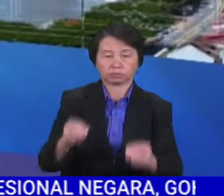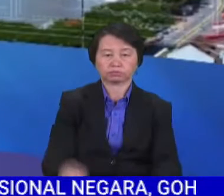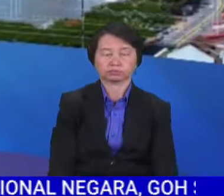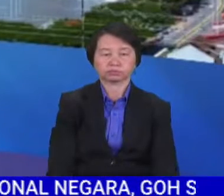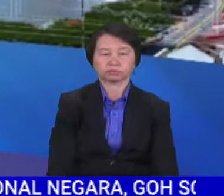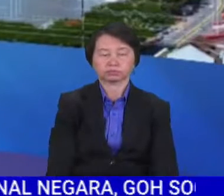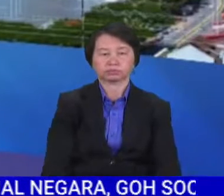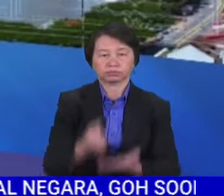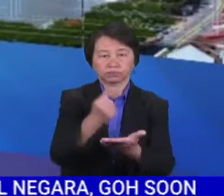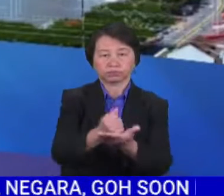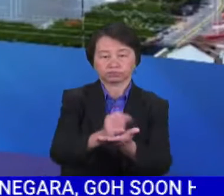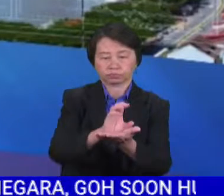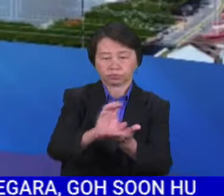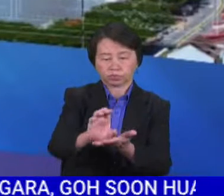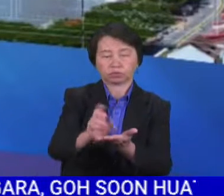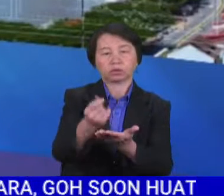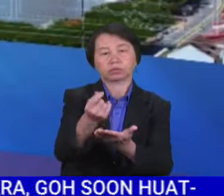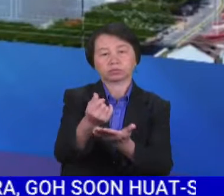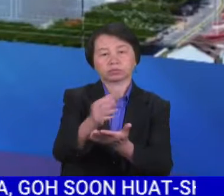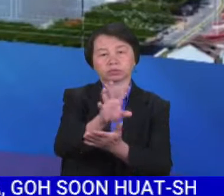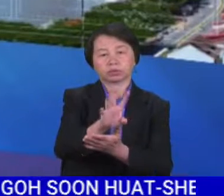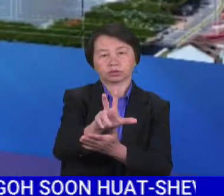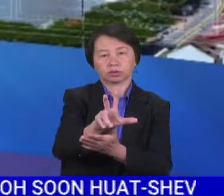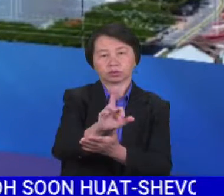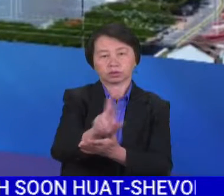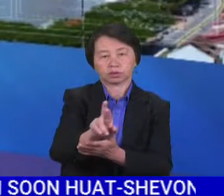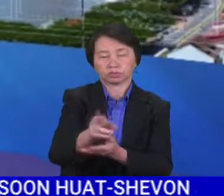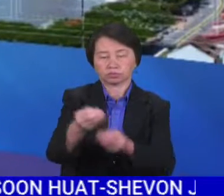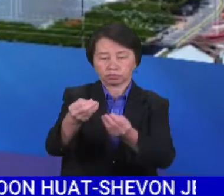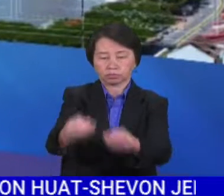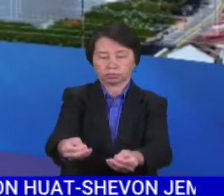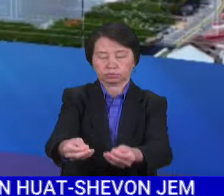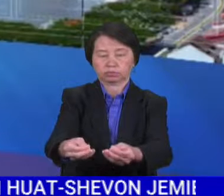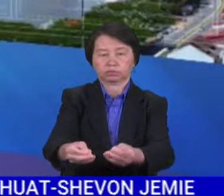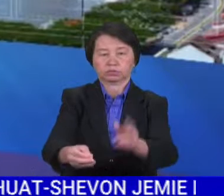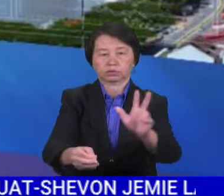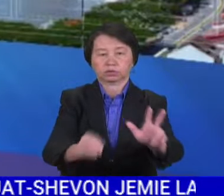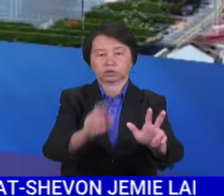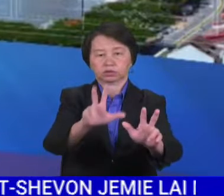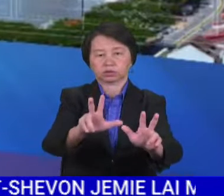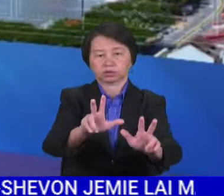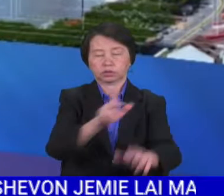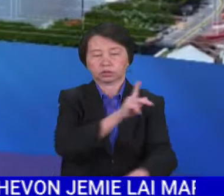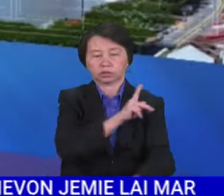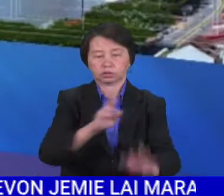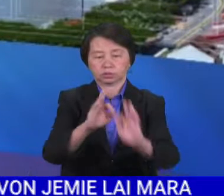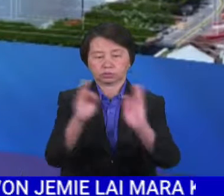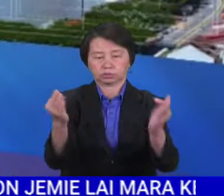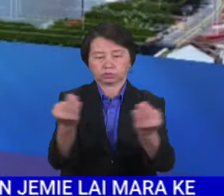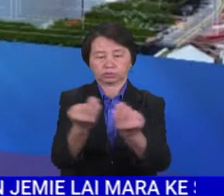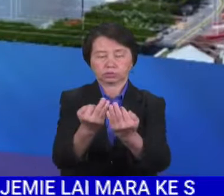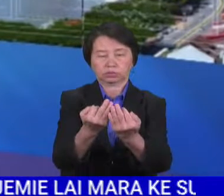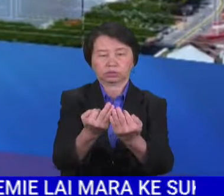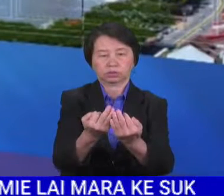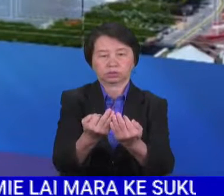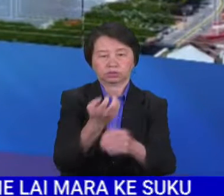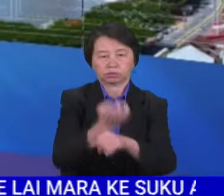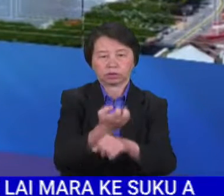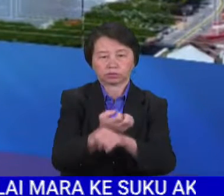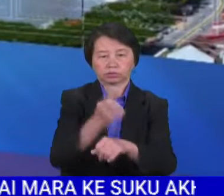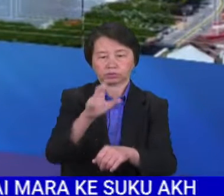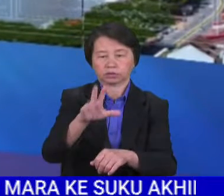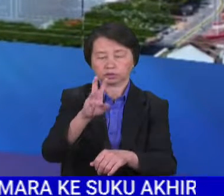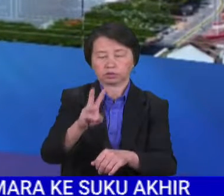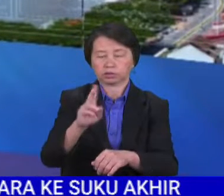bantuan tunai segera berjumlah 43.000 rigid disalurkan kepada 33 ketua isi rumah-rumah jungan batu